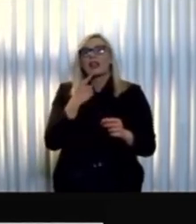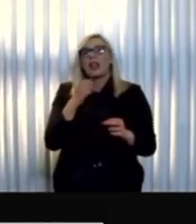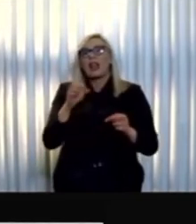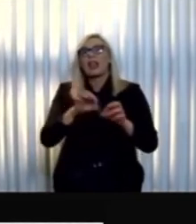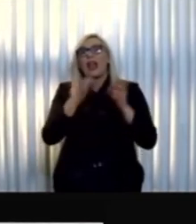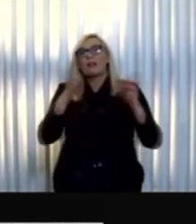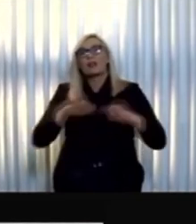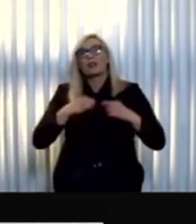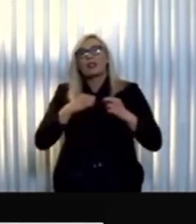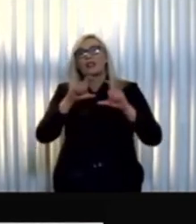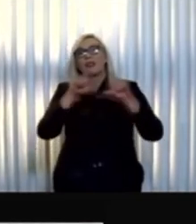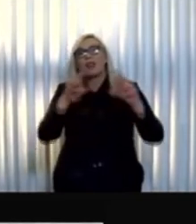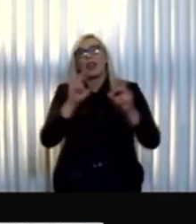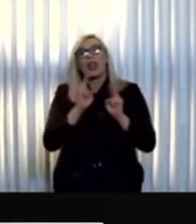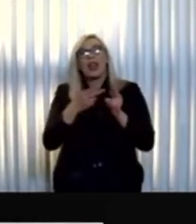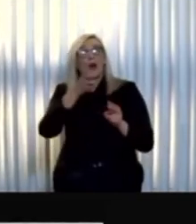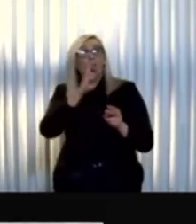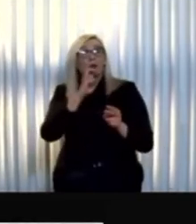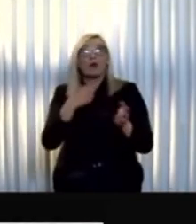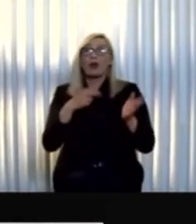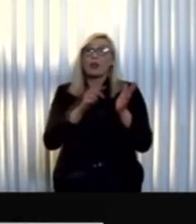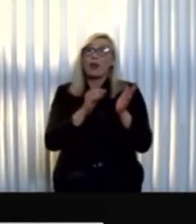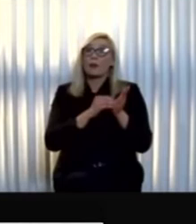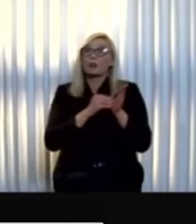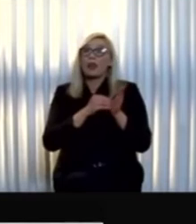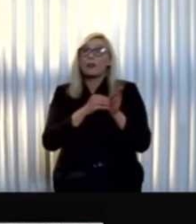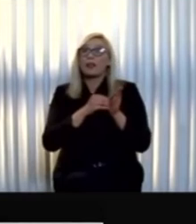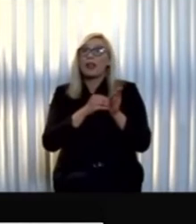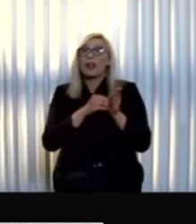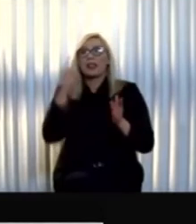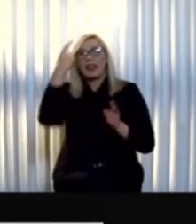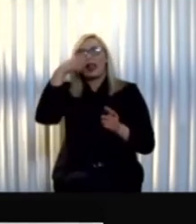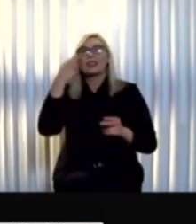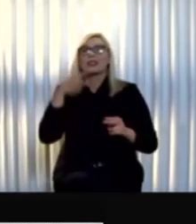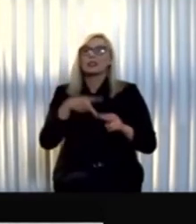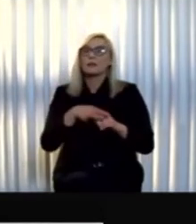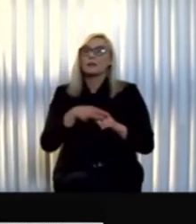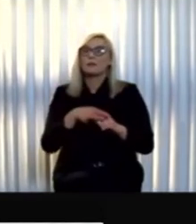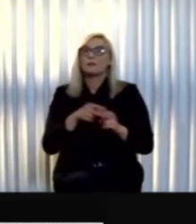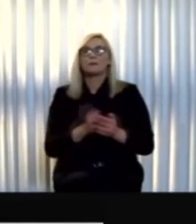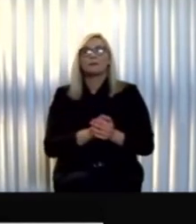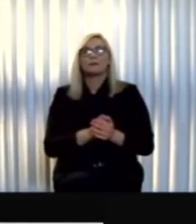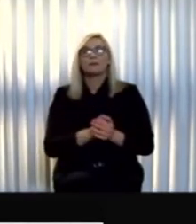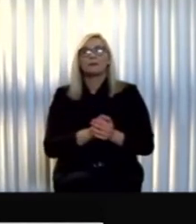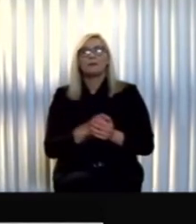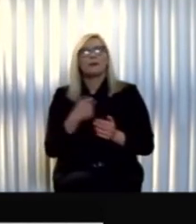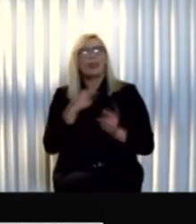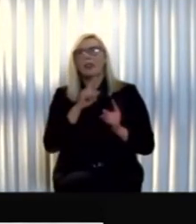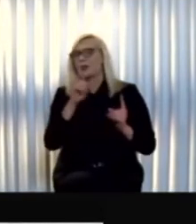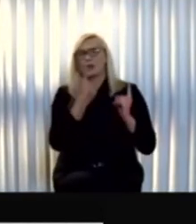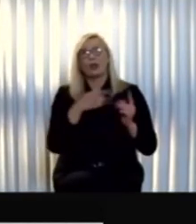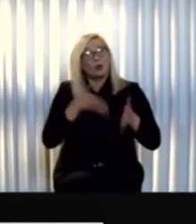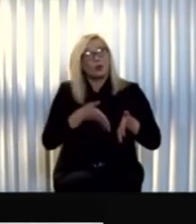установи како одговор на потребите на лицата со попреченост. Секако не забираме тука. Во тек